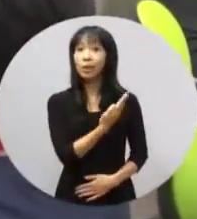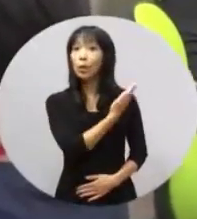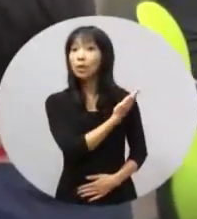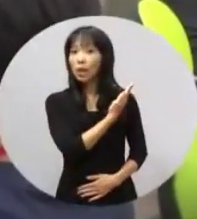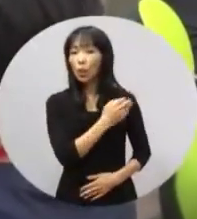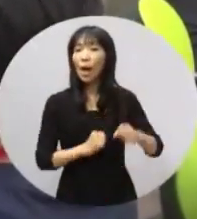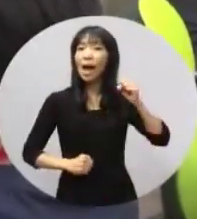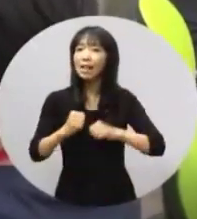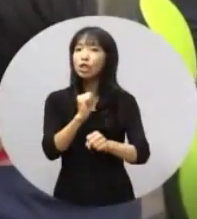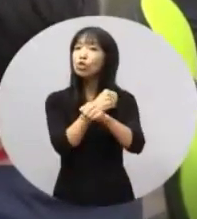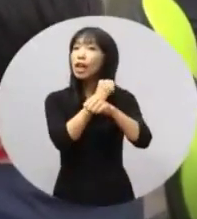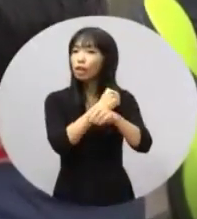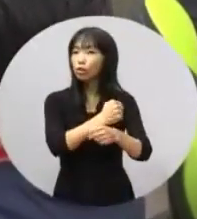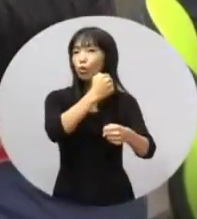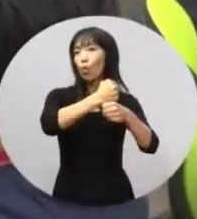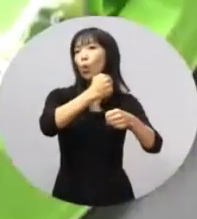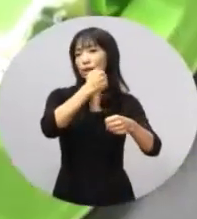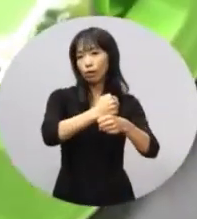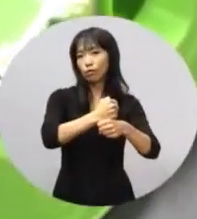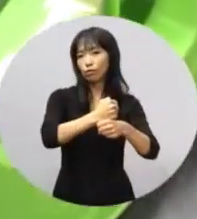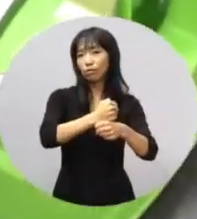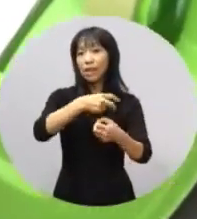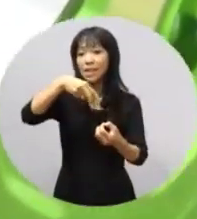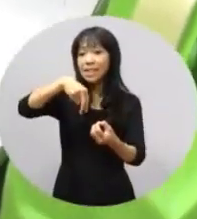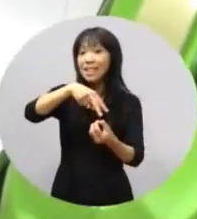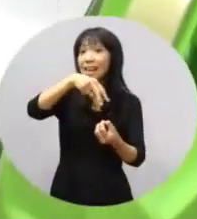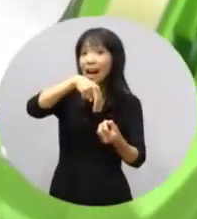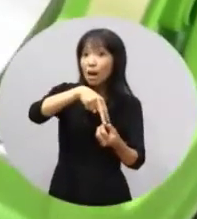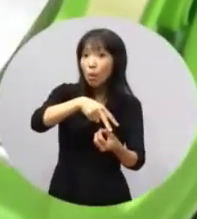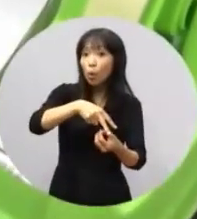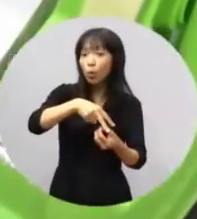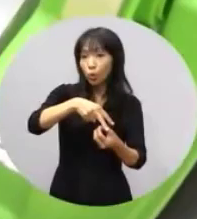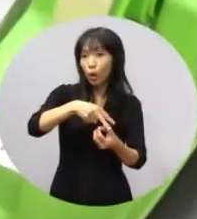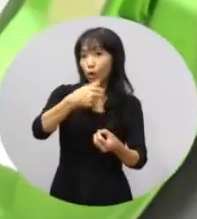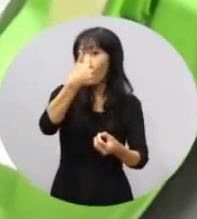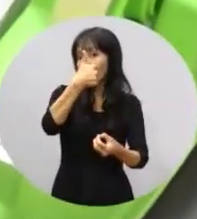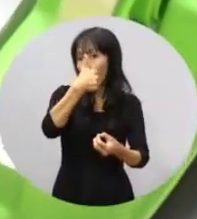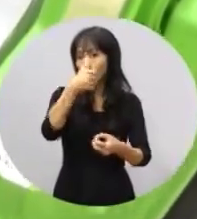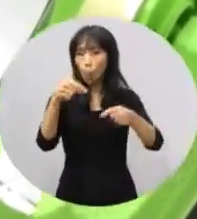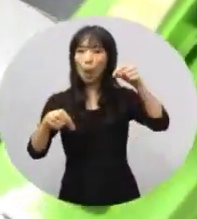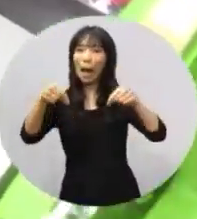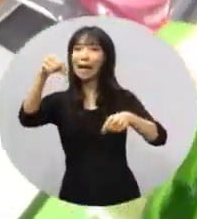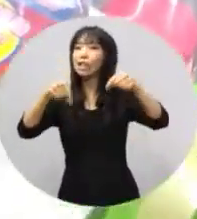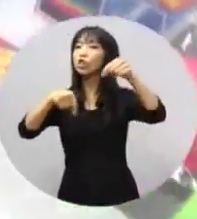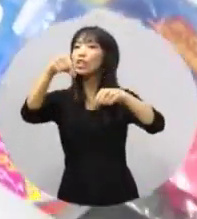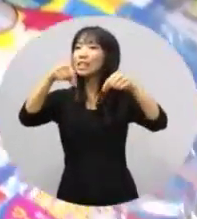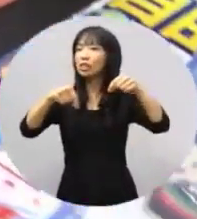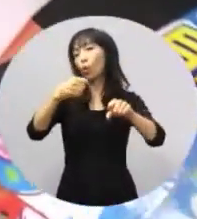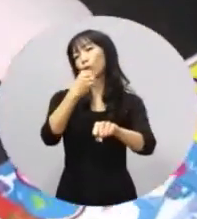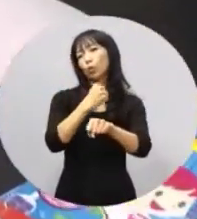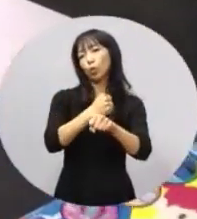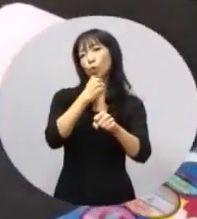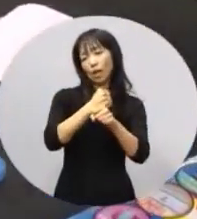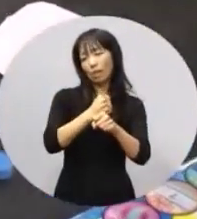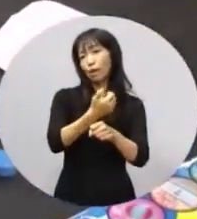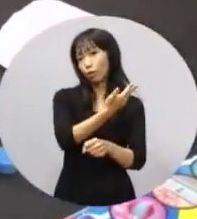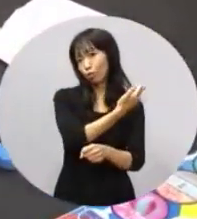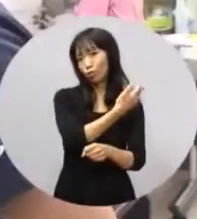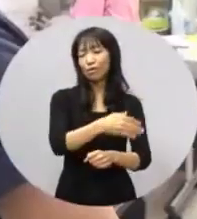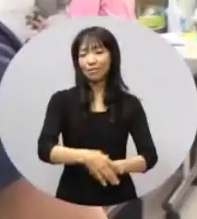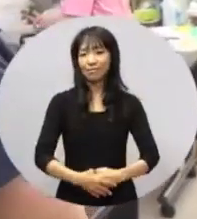こちらは自由研究の桜咲くザッカーボールを蹴る男の子の早する人間を作っているよう